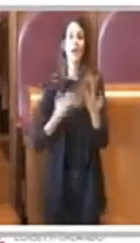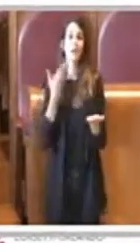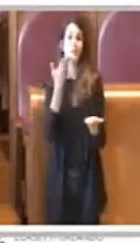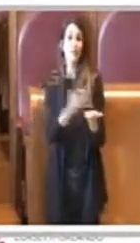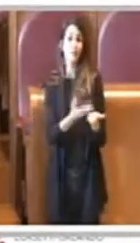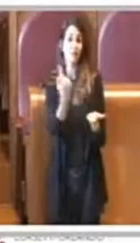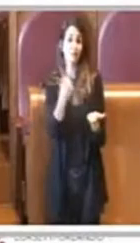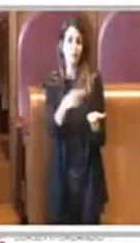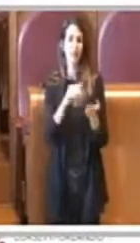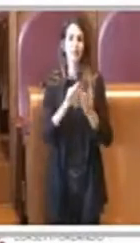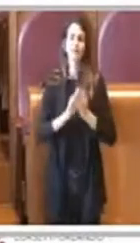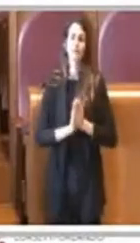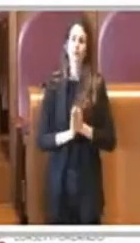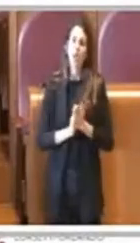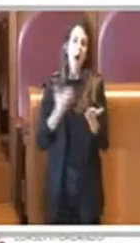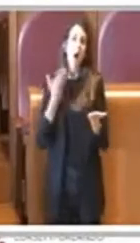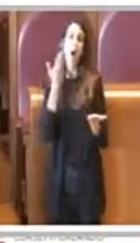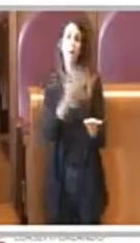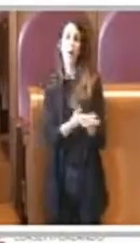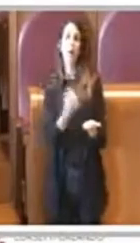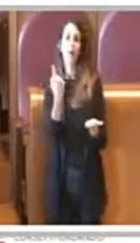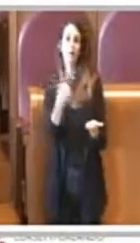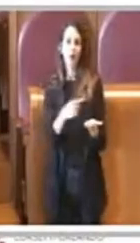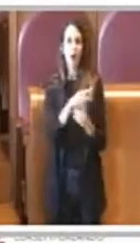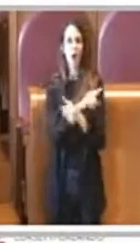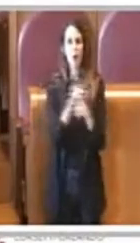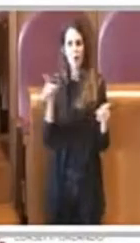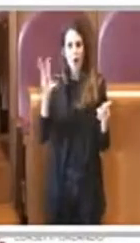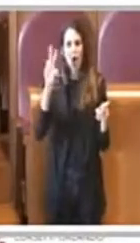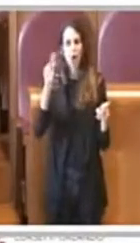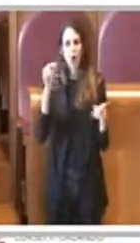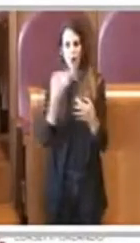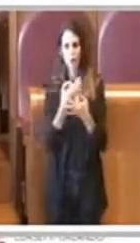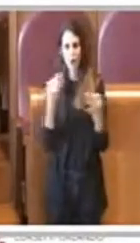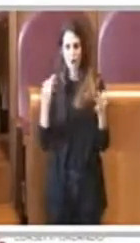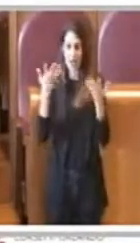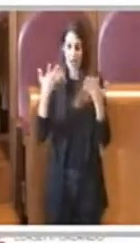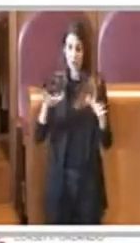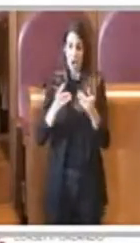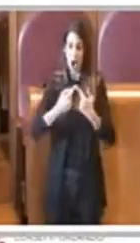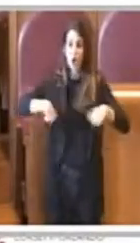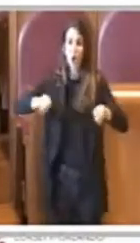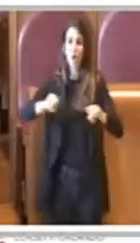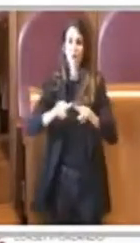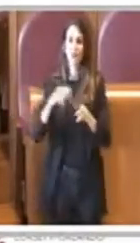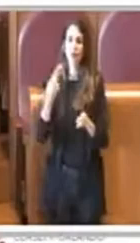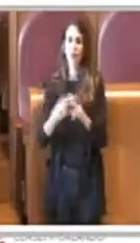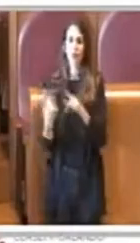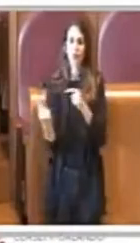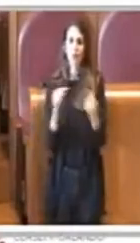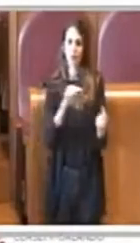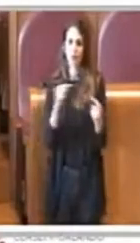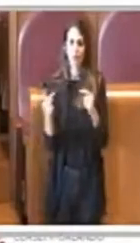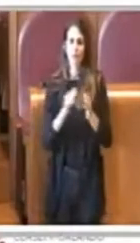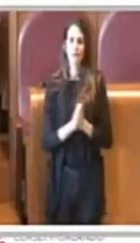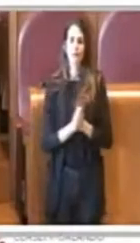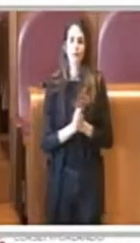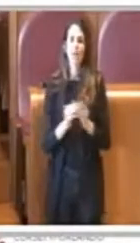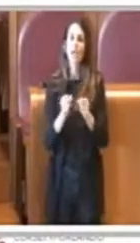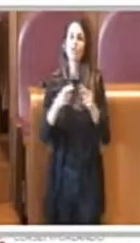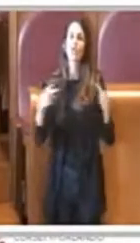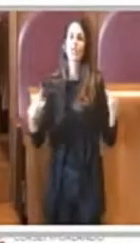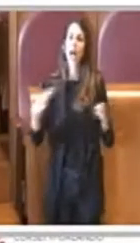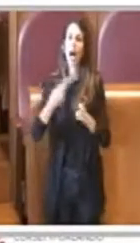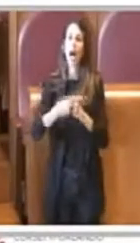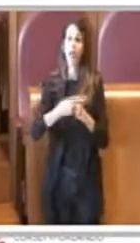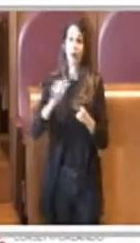trattato ampiamente e lungamente in commissione. Roma sarà il primo grande comune in Italia